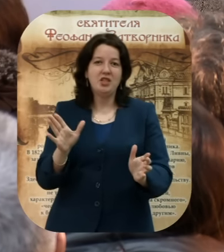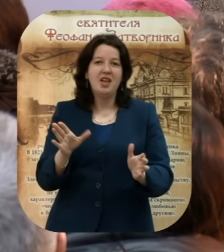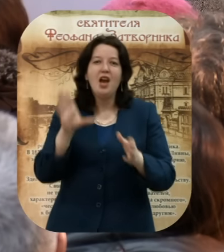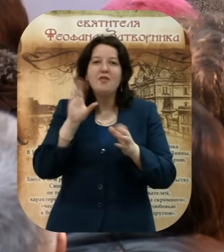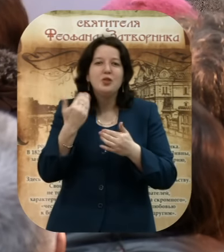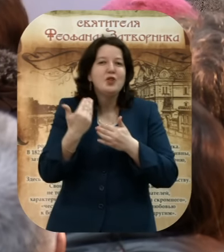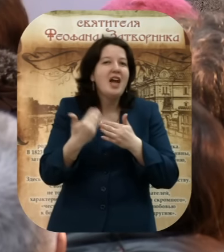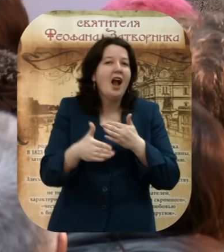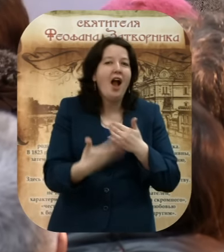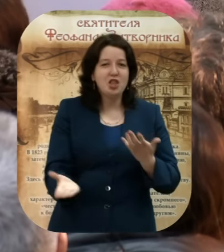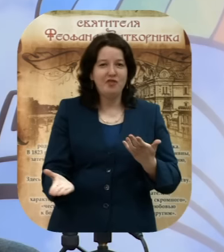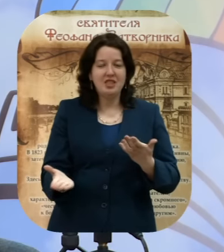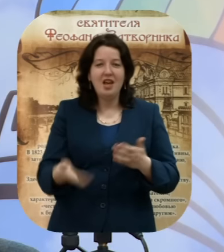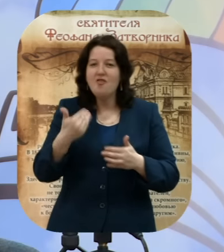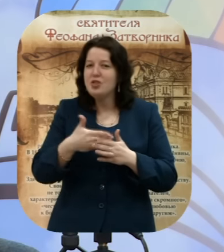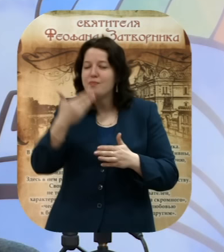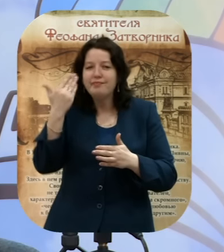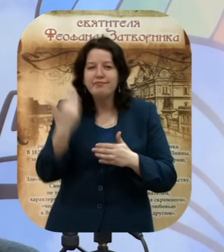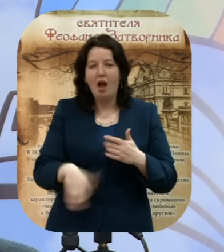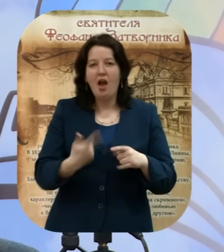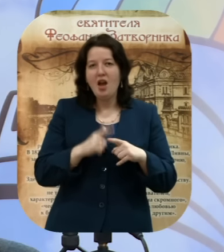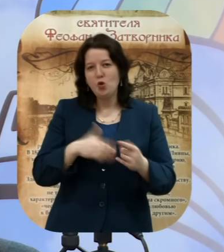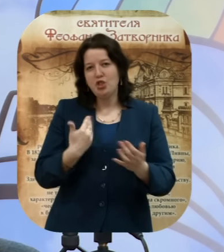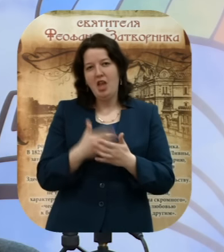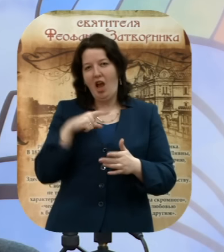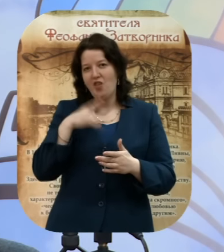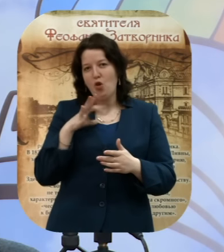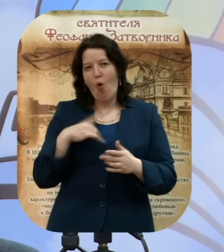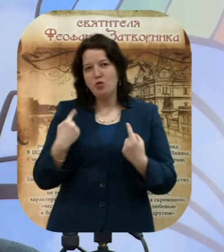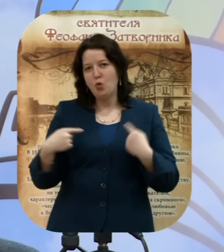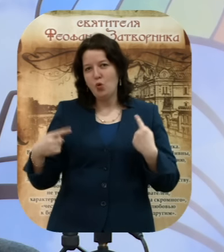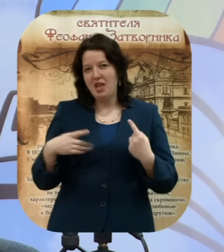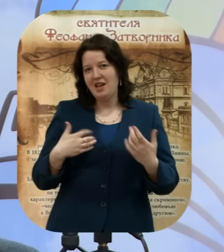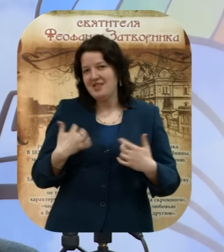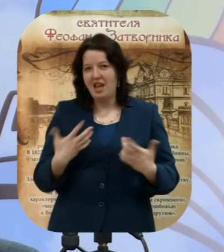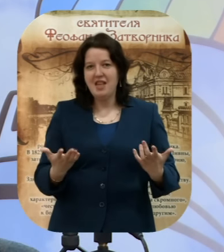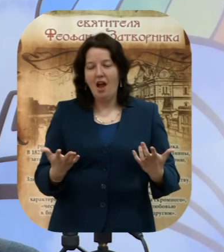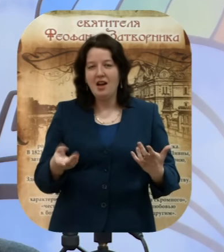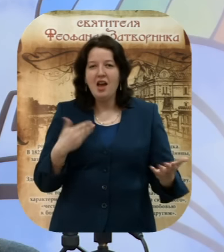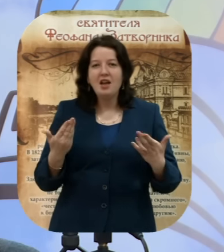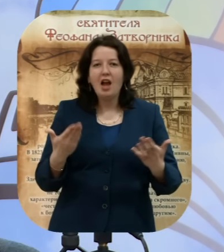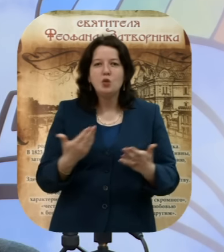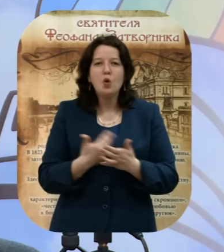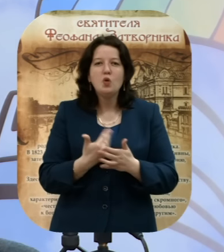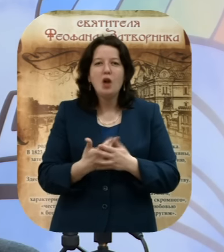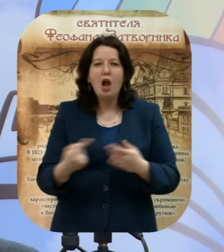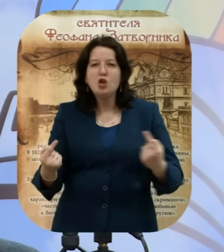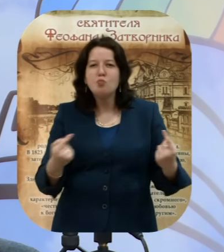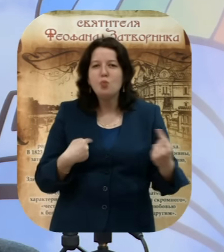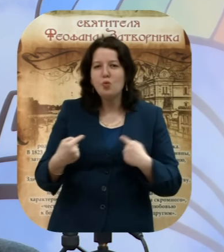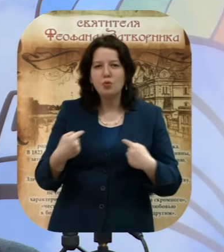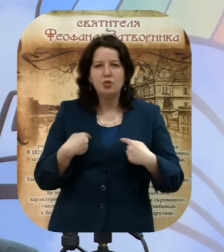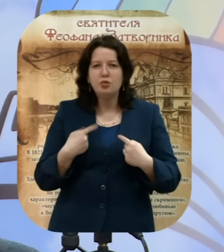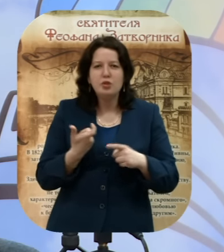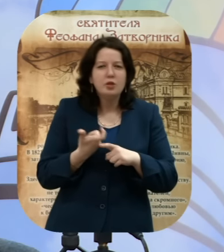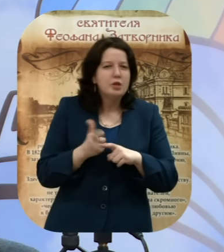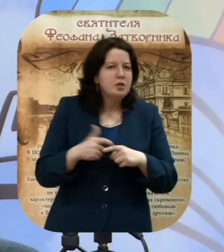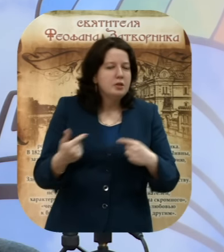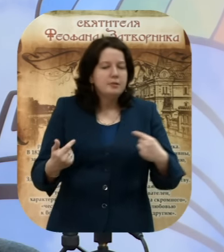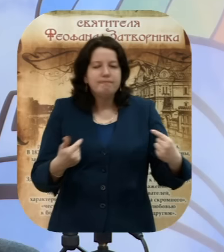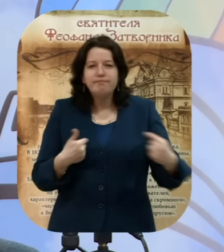все же кончается. Уж не говорю о других страстях, которые как мучают, Боже мой.